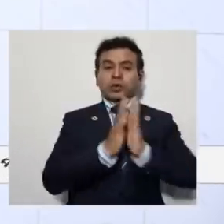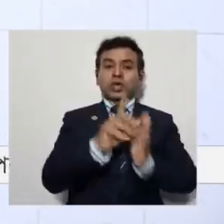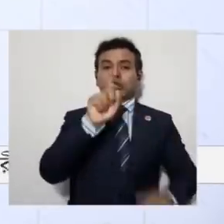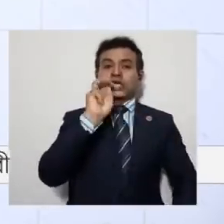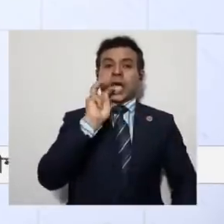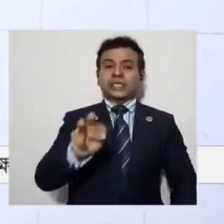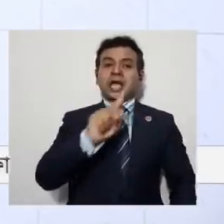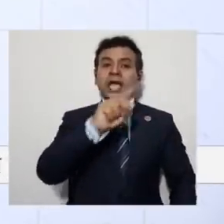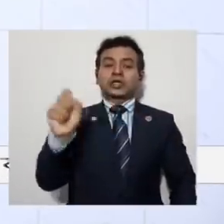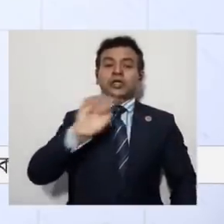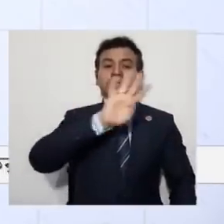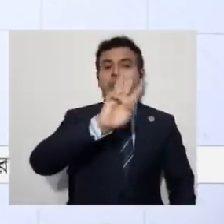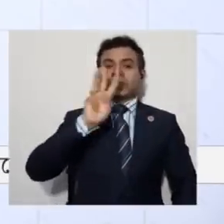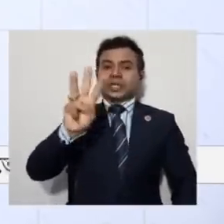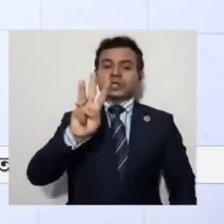শনাক্ত